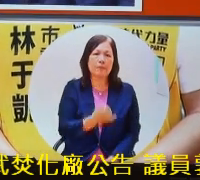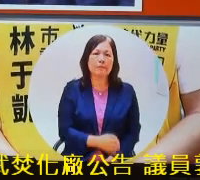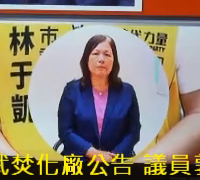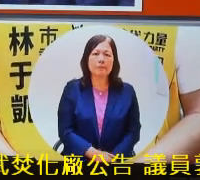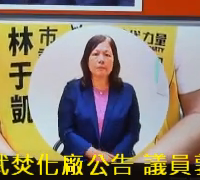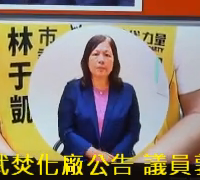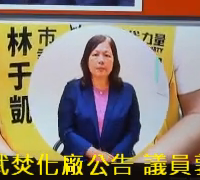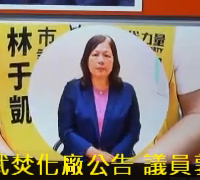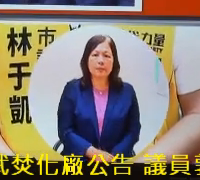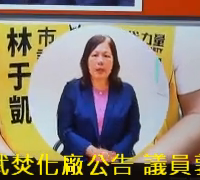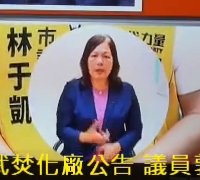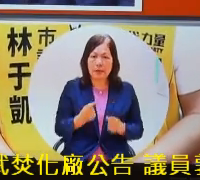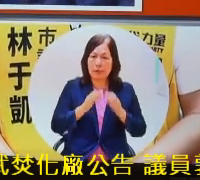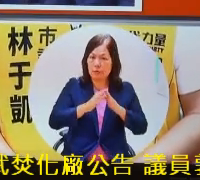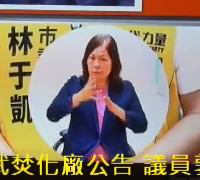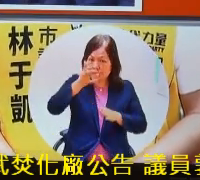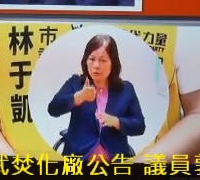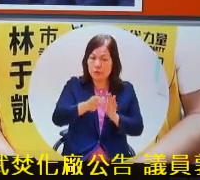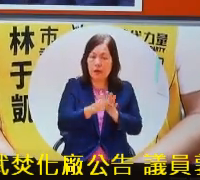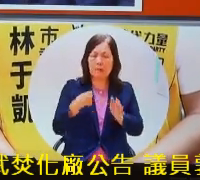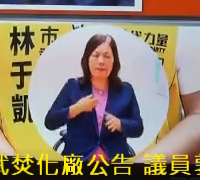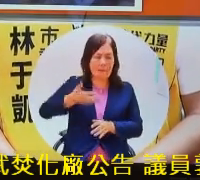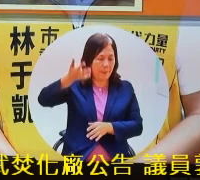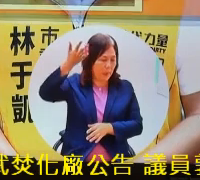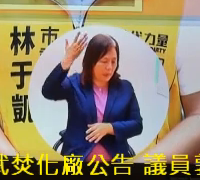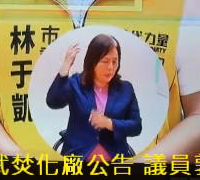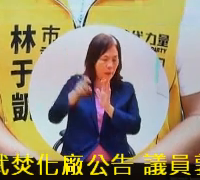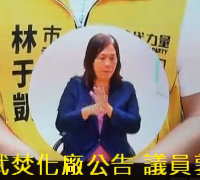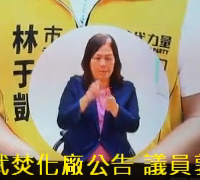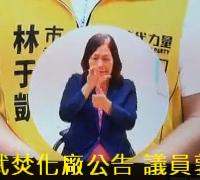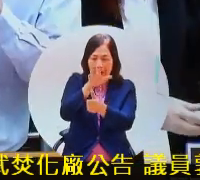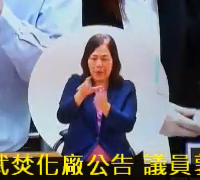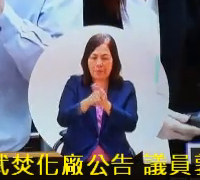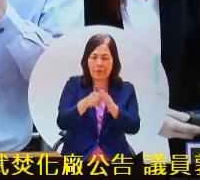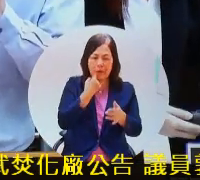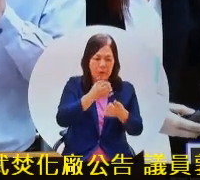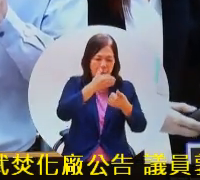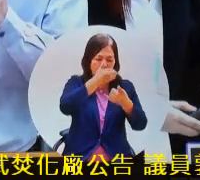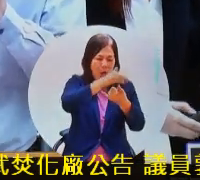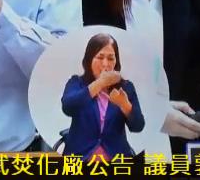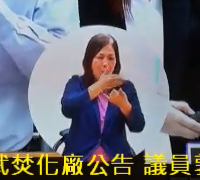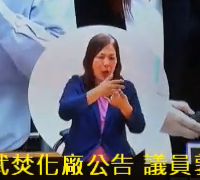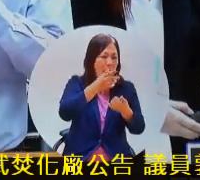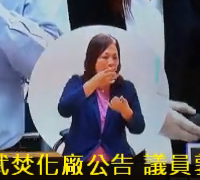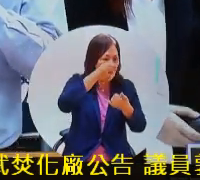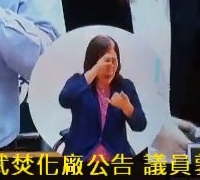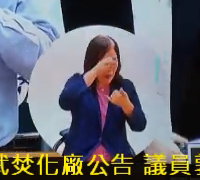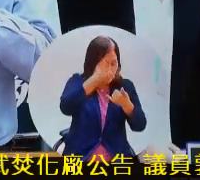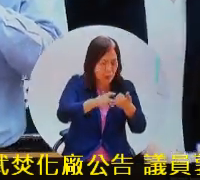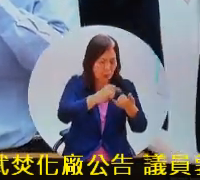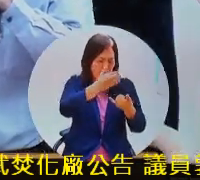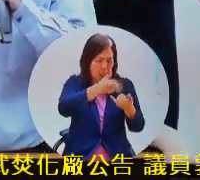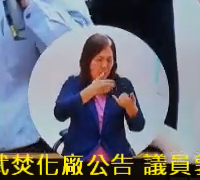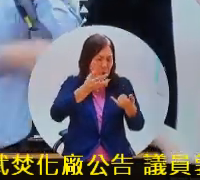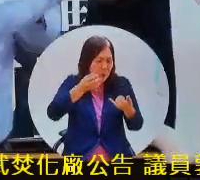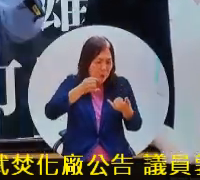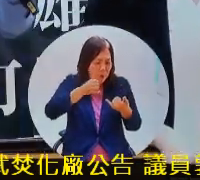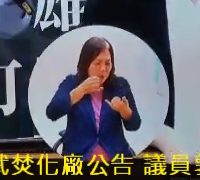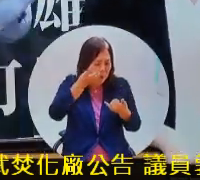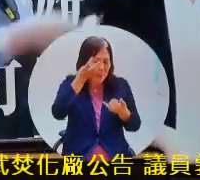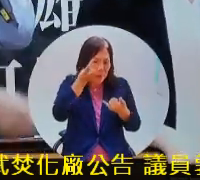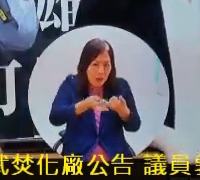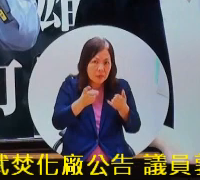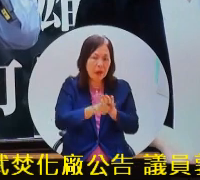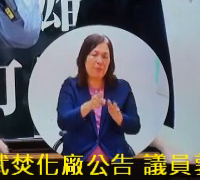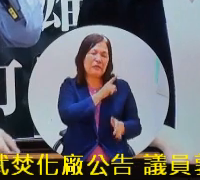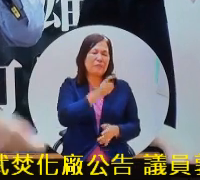好， 所以还是讲，过去啊，我们都骂人家重北轻南，有没有被脚踏过哟？那都没问啊，你自己也